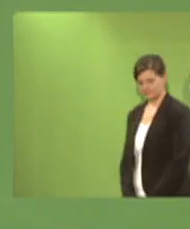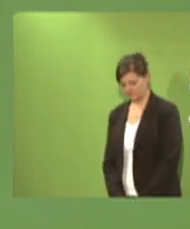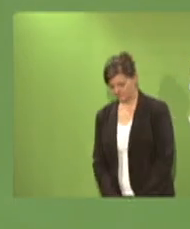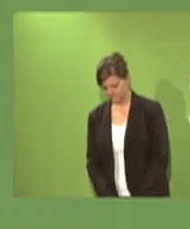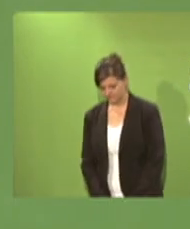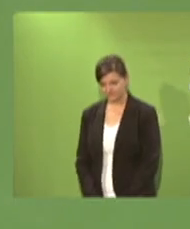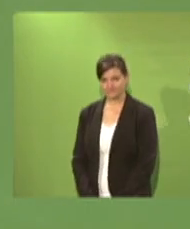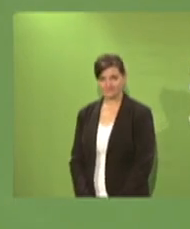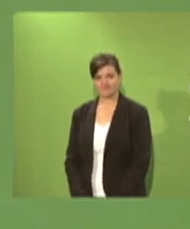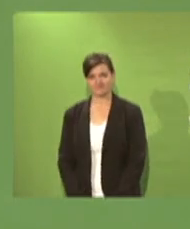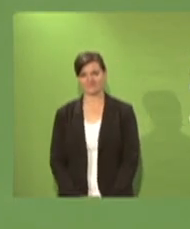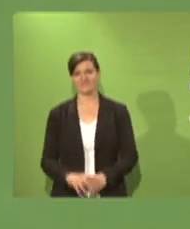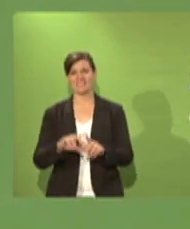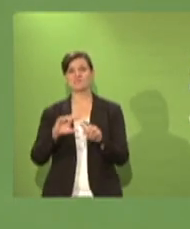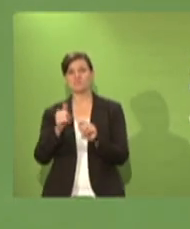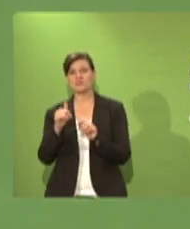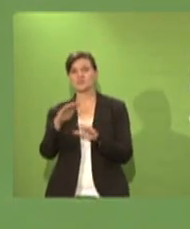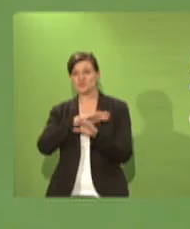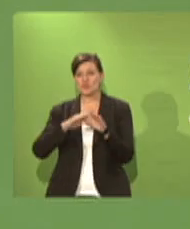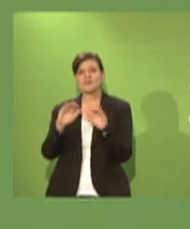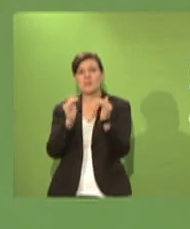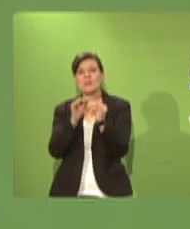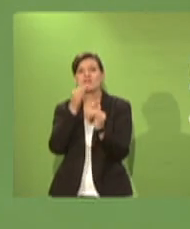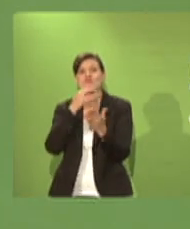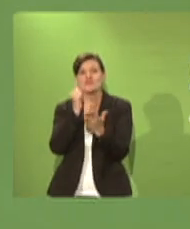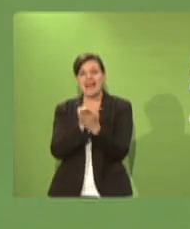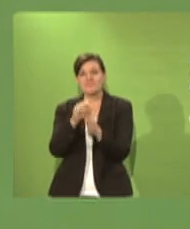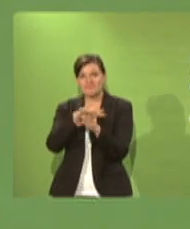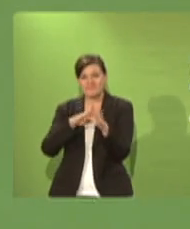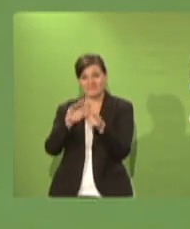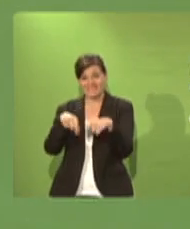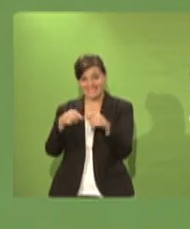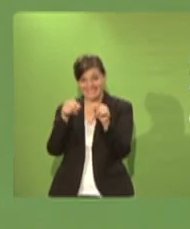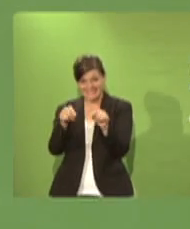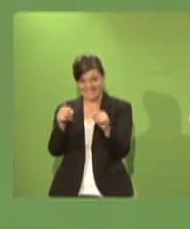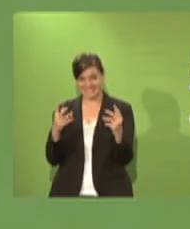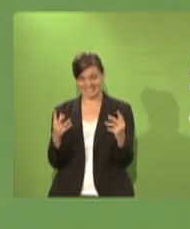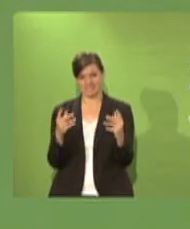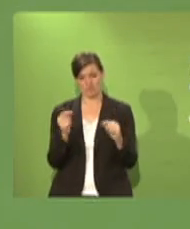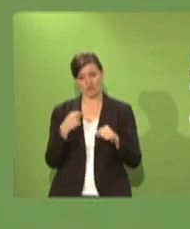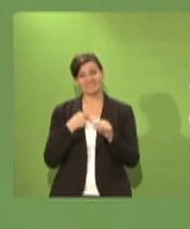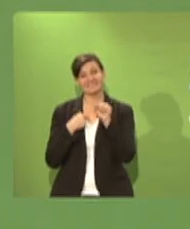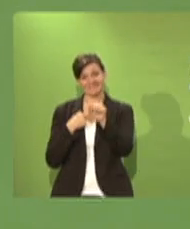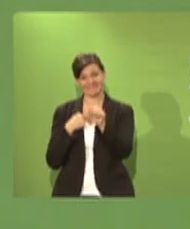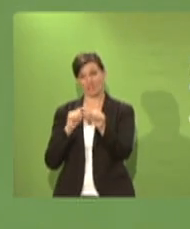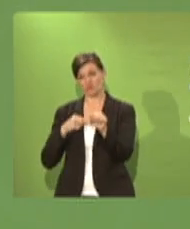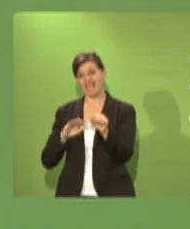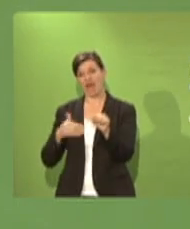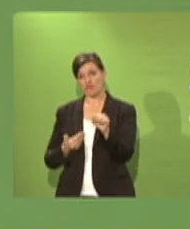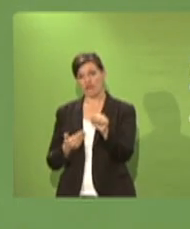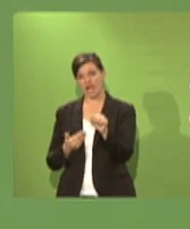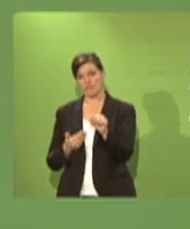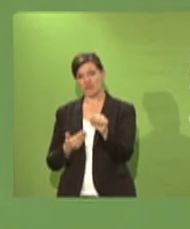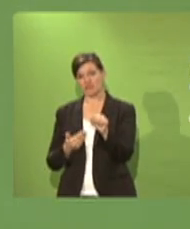gerade da, wo es kleine Jugendämter gibt, ist es unsere Aufgabe, dass das am häufigsten